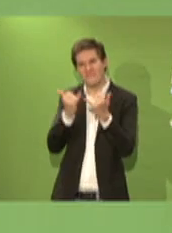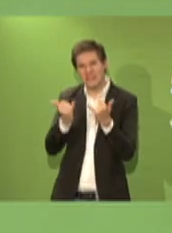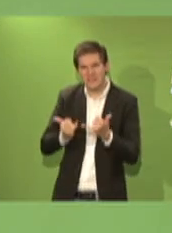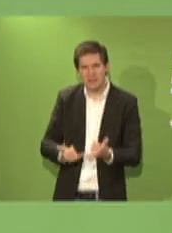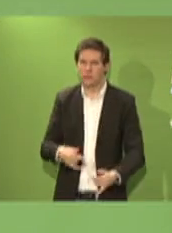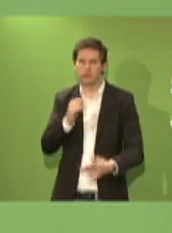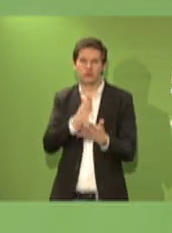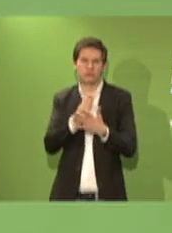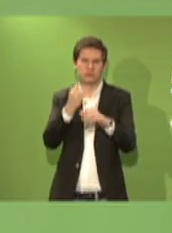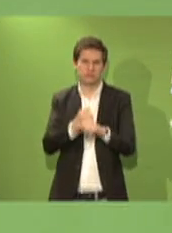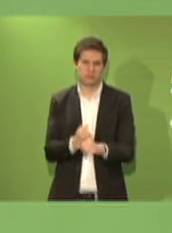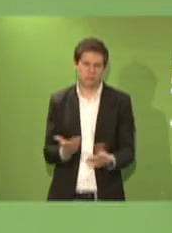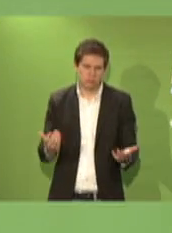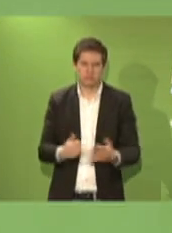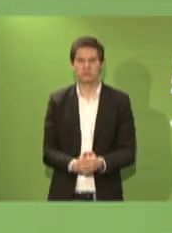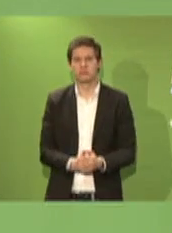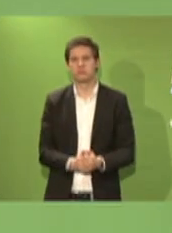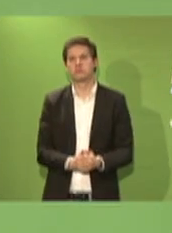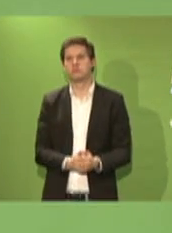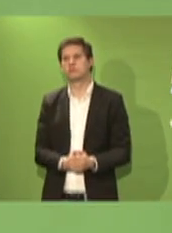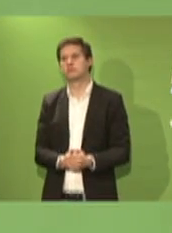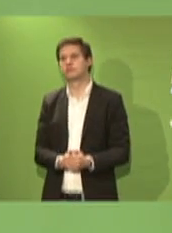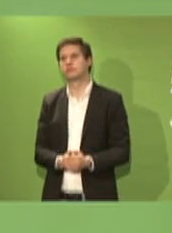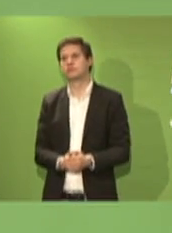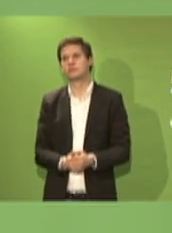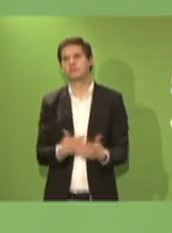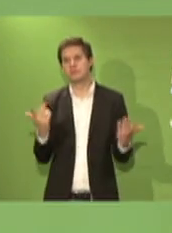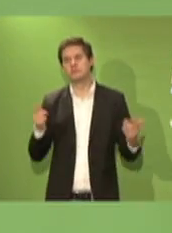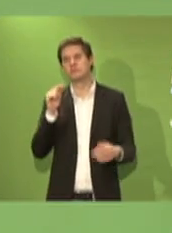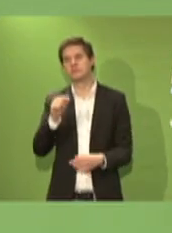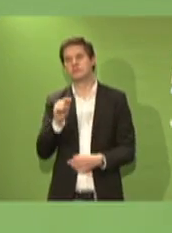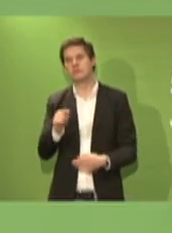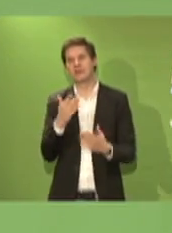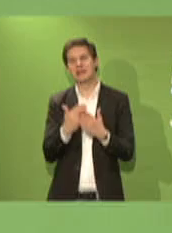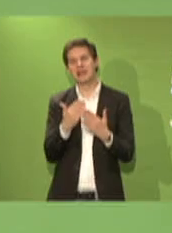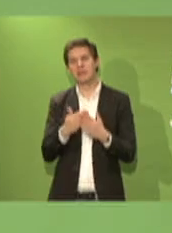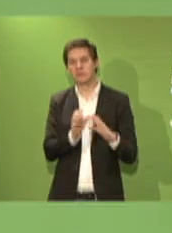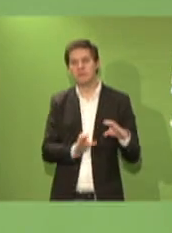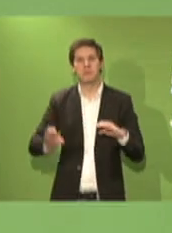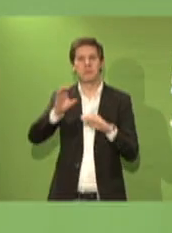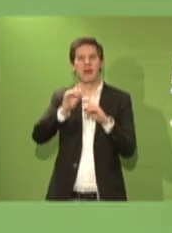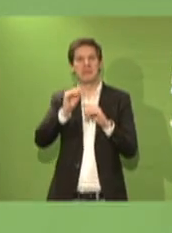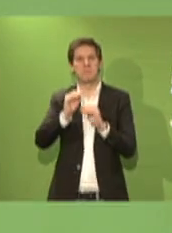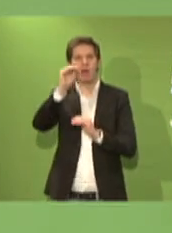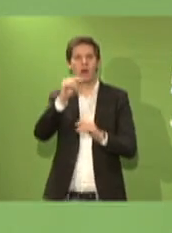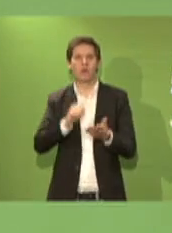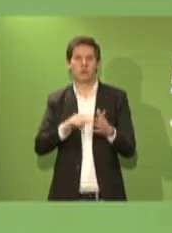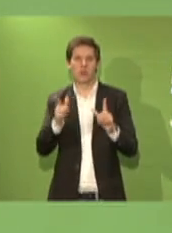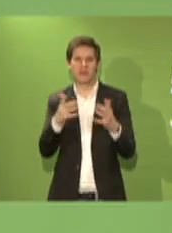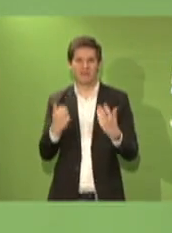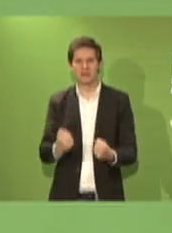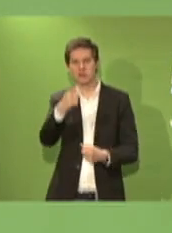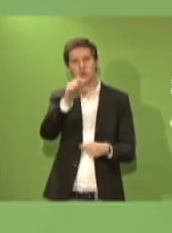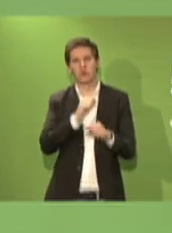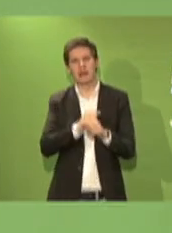ja. Und sowas ist noch eingepreist. Deswegen sind dort die Ansätze höher. Das Ganze könnt ihr im Detail sehen auf